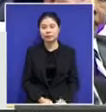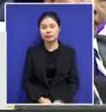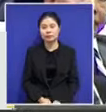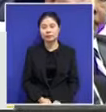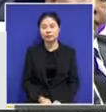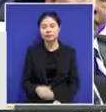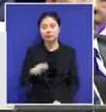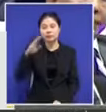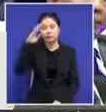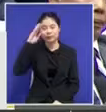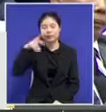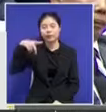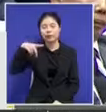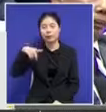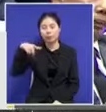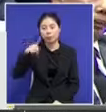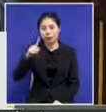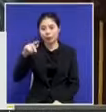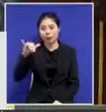พลเอกประยุทธ์จันทร์โอชาครับ